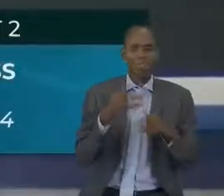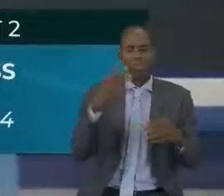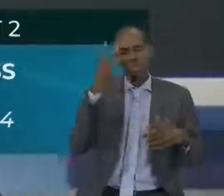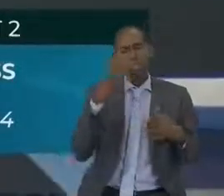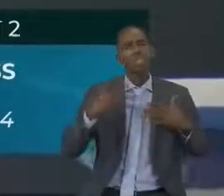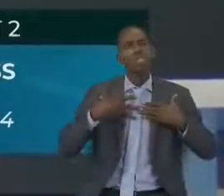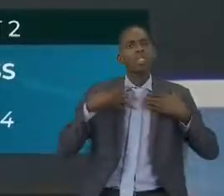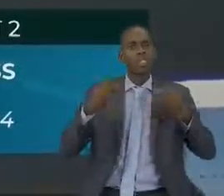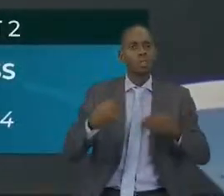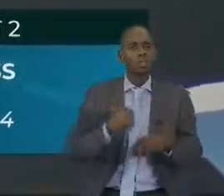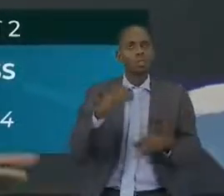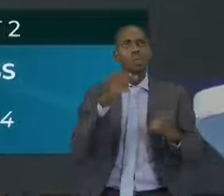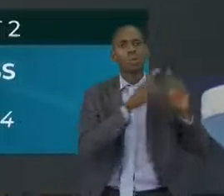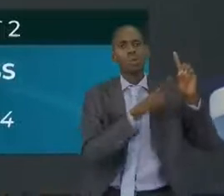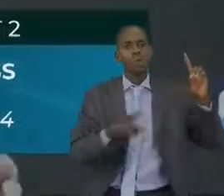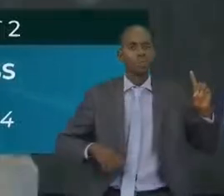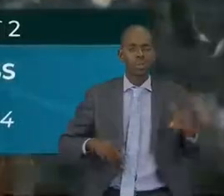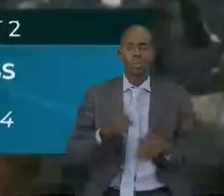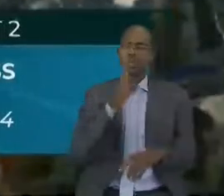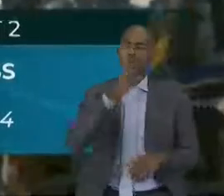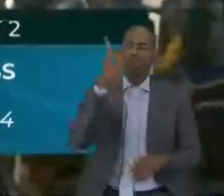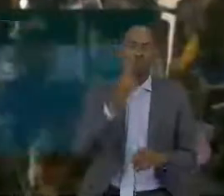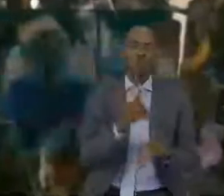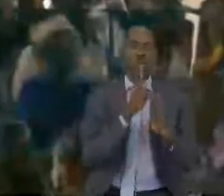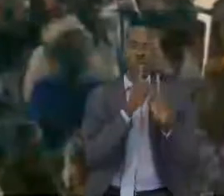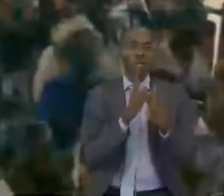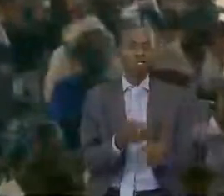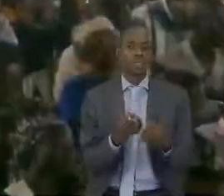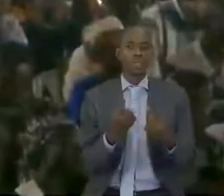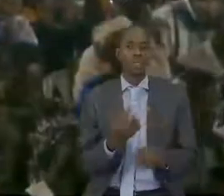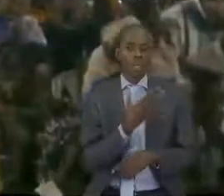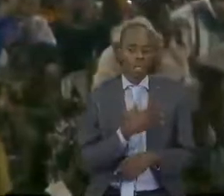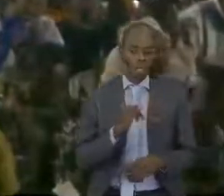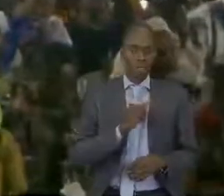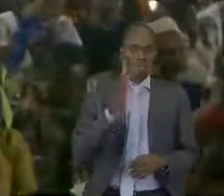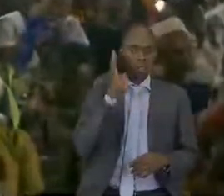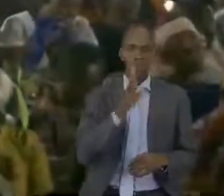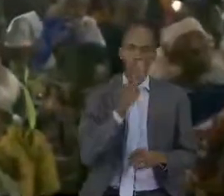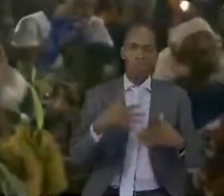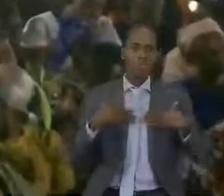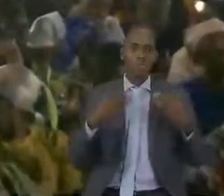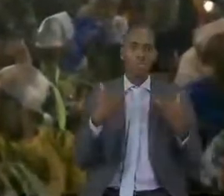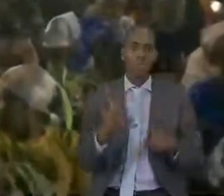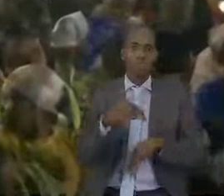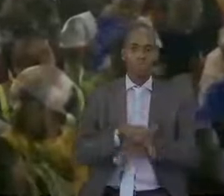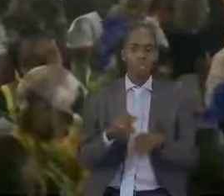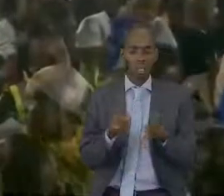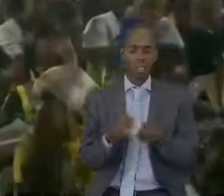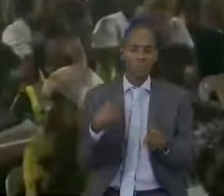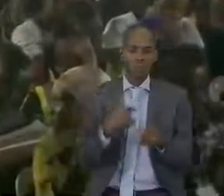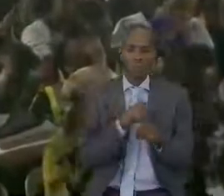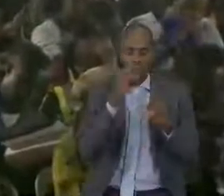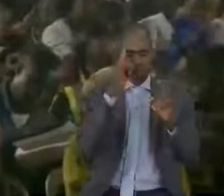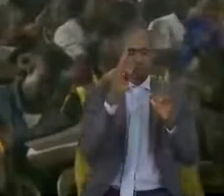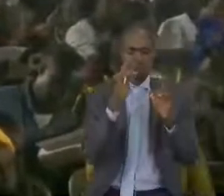Guéris-moi. Une prière certaine. Et je serai guéri. Ce soir, comme nous prions, que